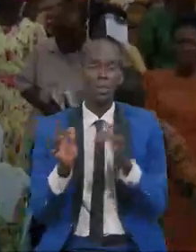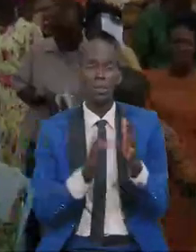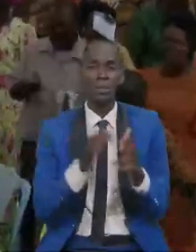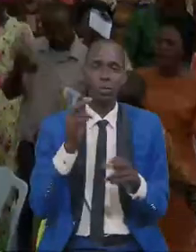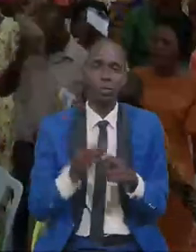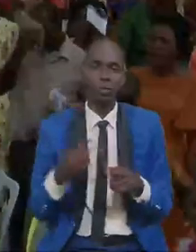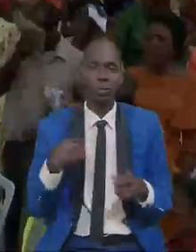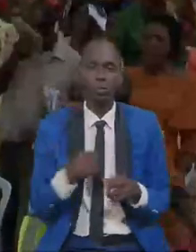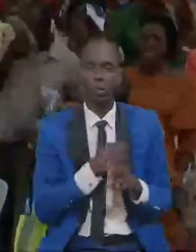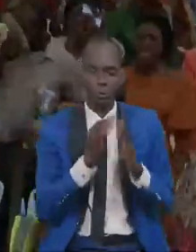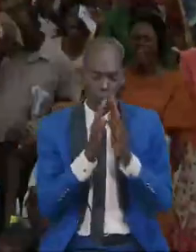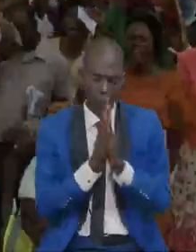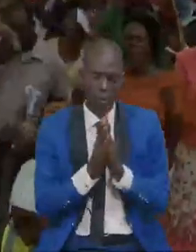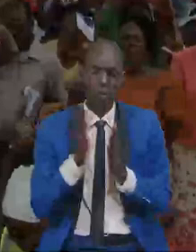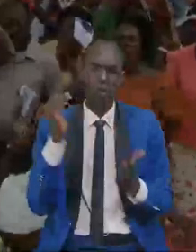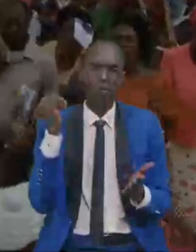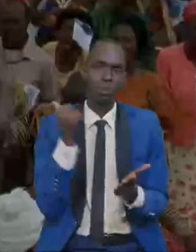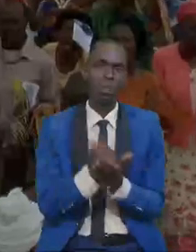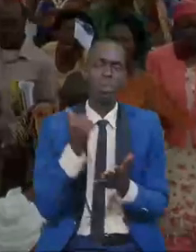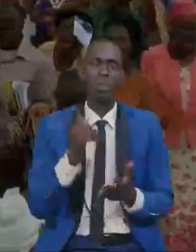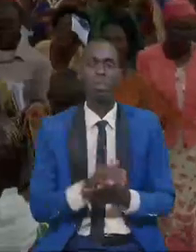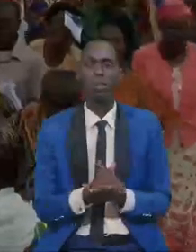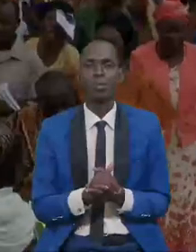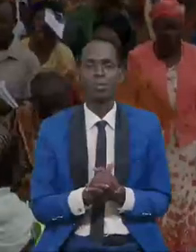Au nom de Jésus, nous prions.